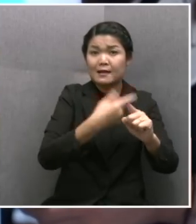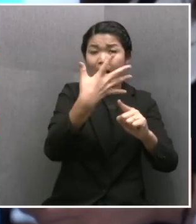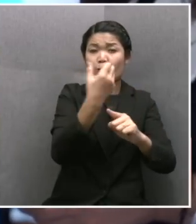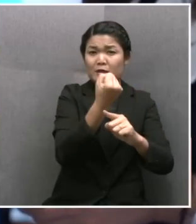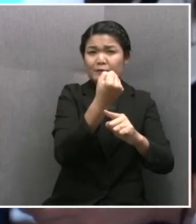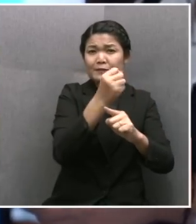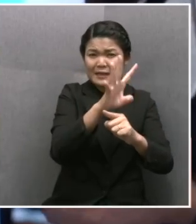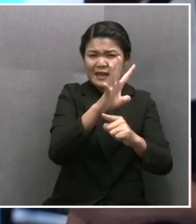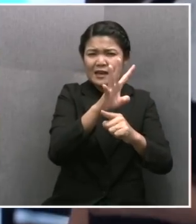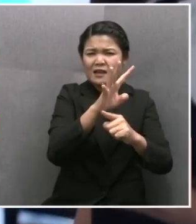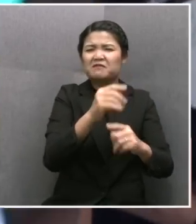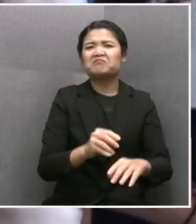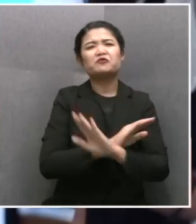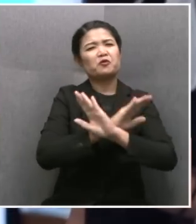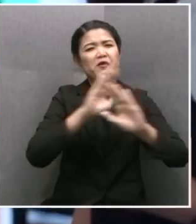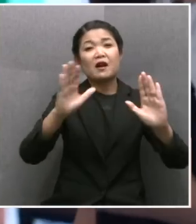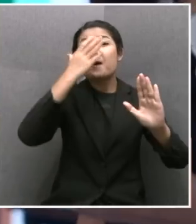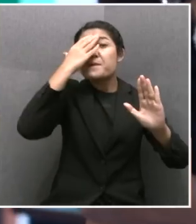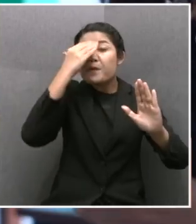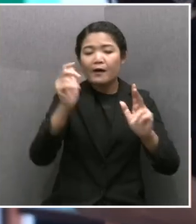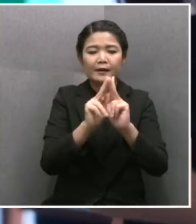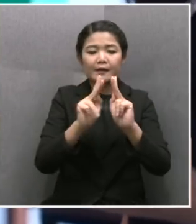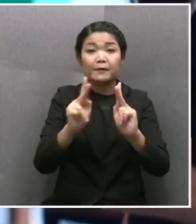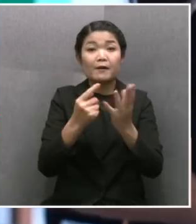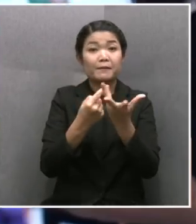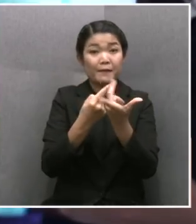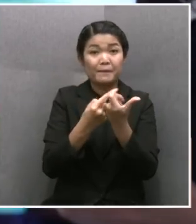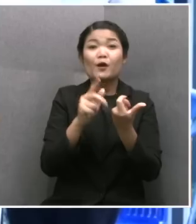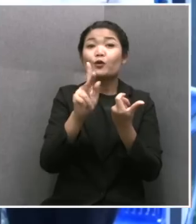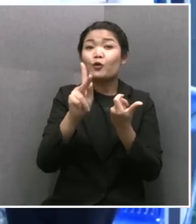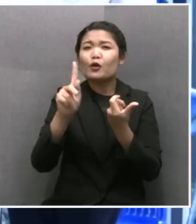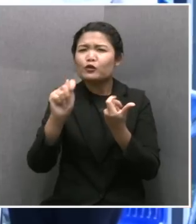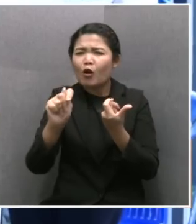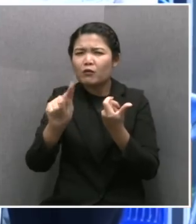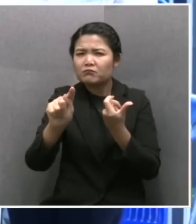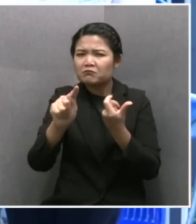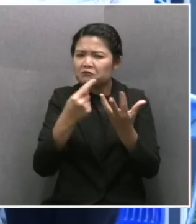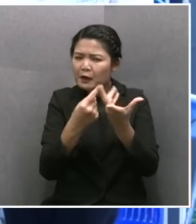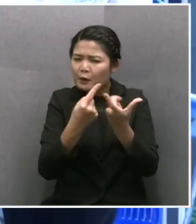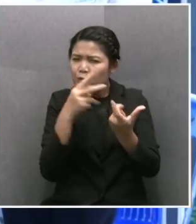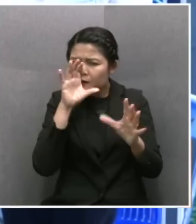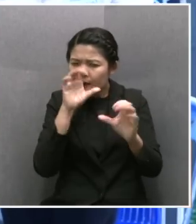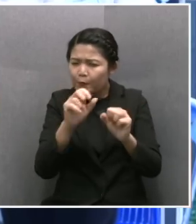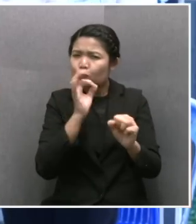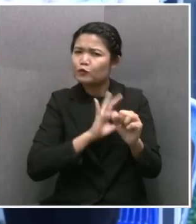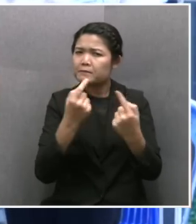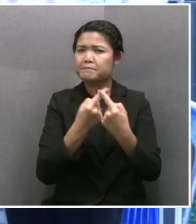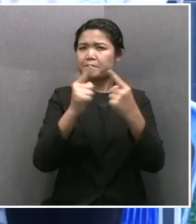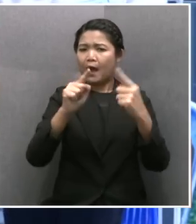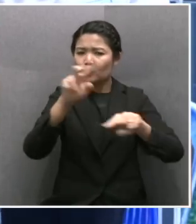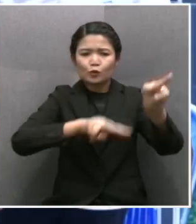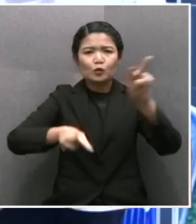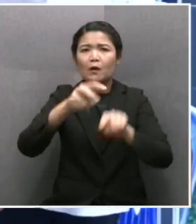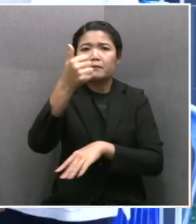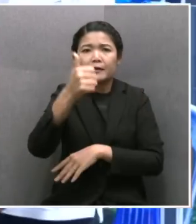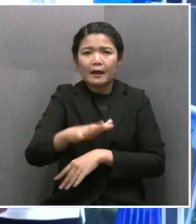คำนวณสสบัญชีรายชื่อของคณะกรรมการการเลือกตั้งหรือกกตมีความผิดปกติไม่สามารถตรวจสอบได้